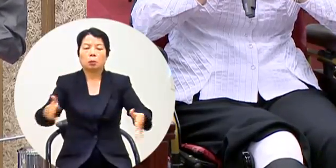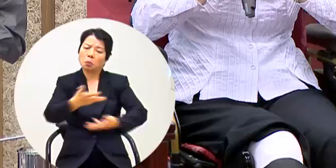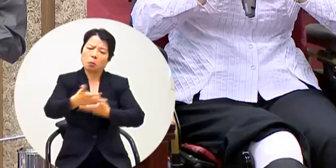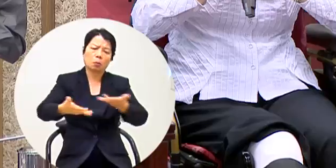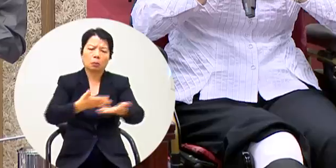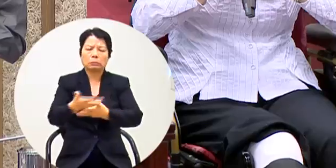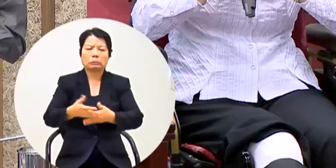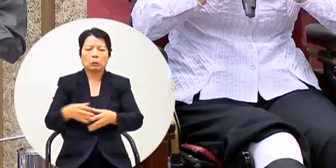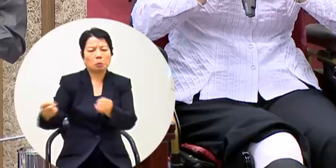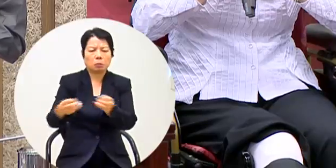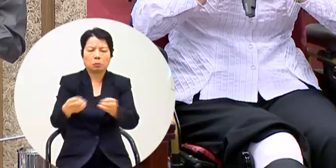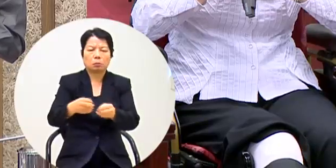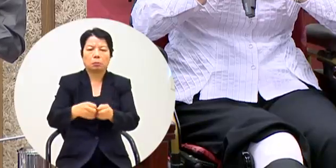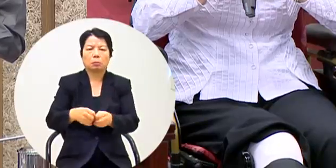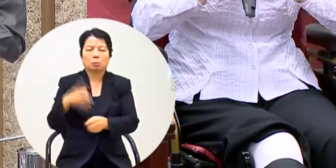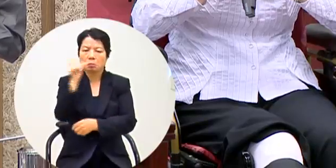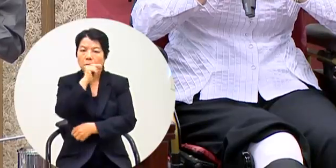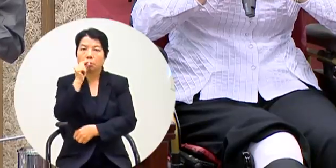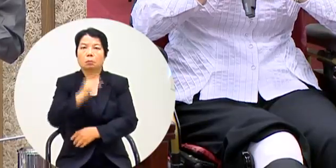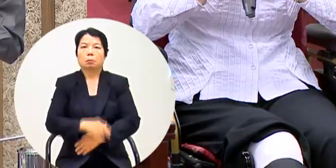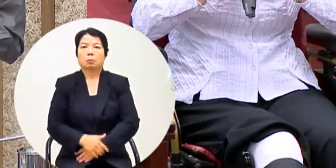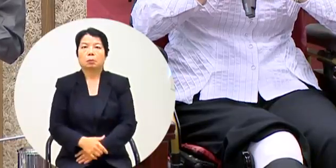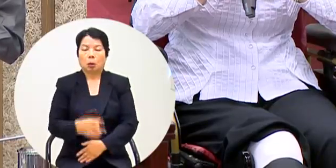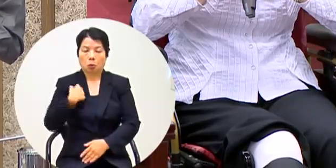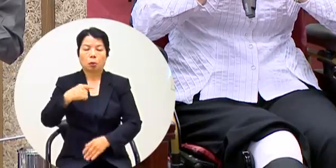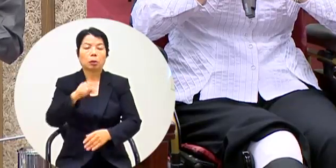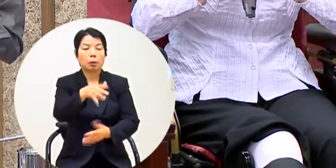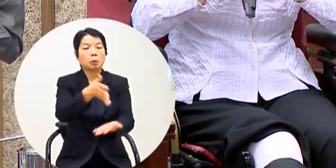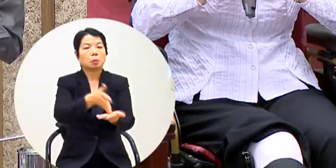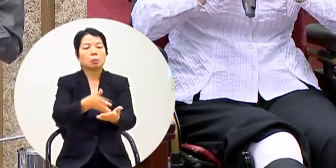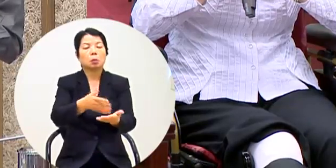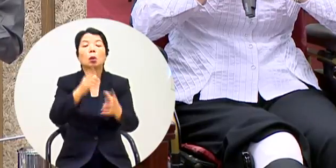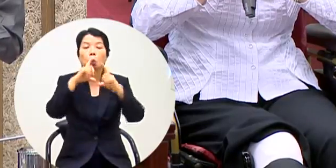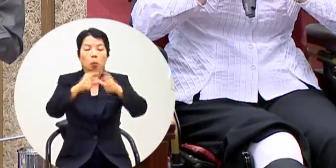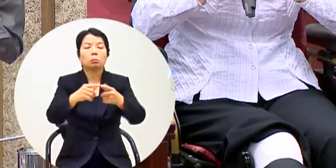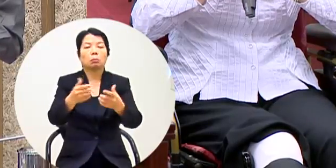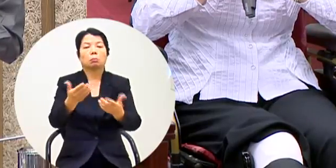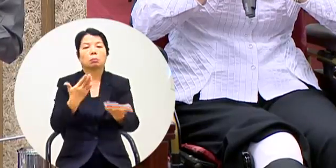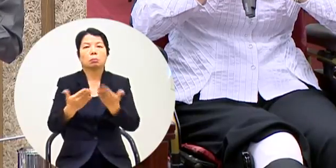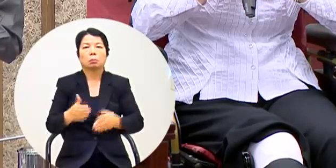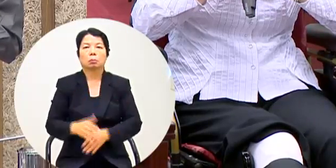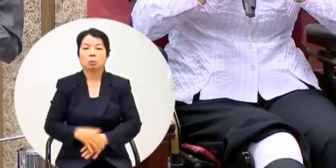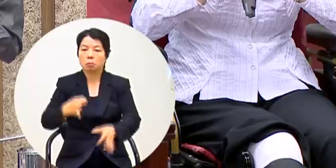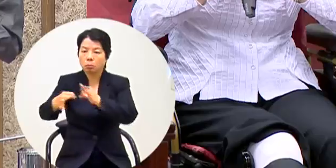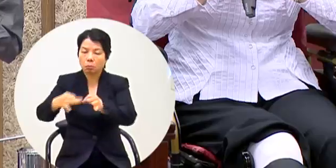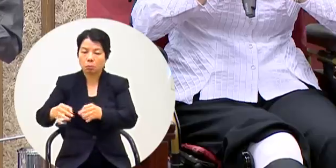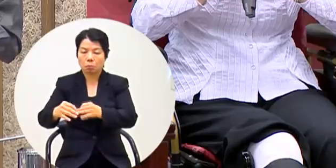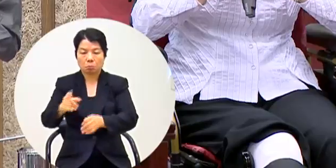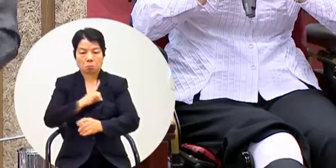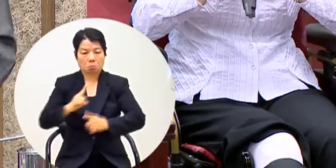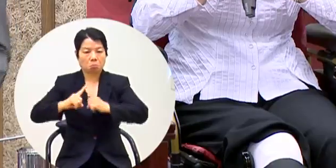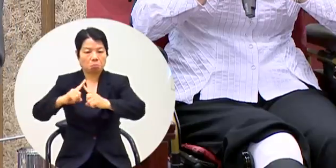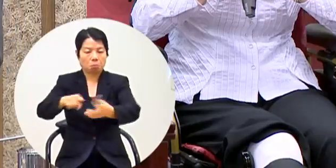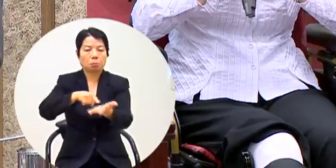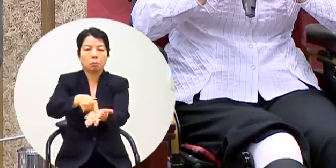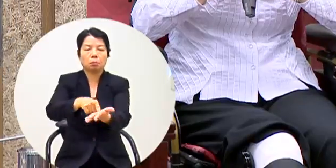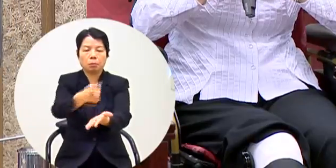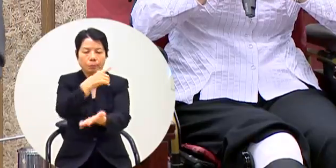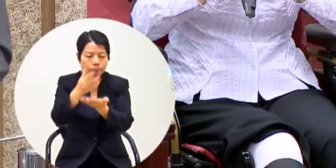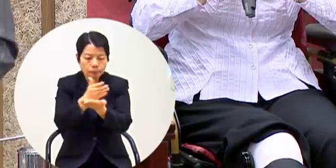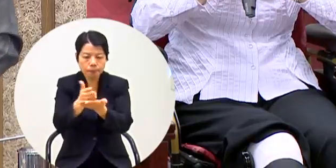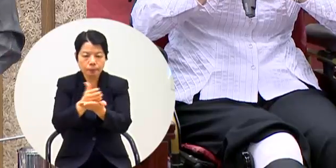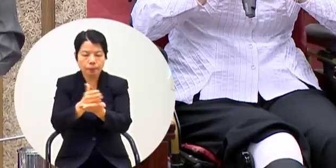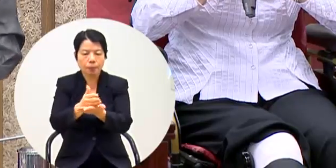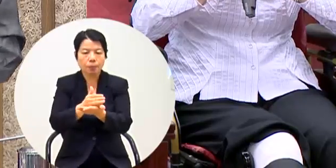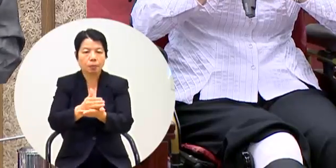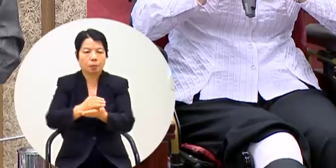所以你讲的这个我明白，就是说商家们主动来申请，然后你们去审核之后去做。 对， 我现在的意思是